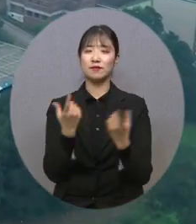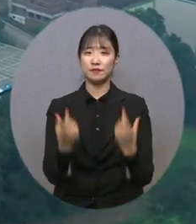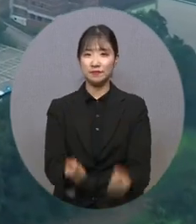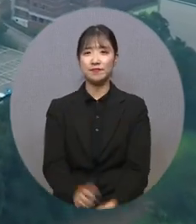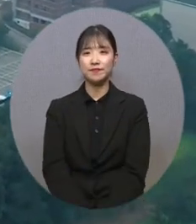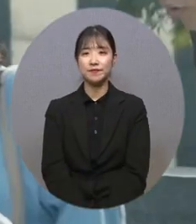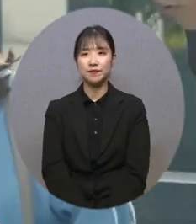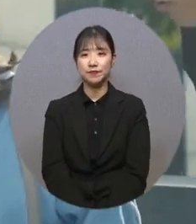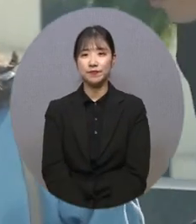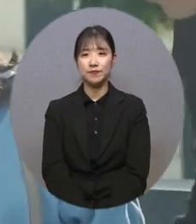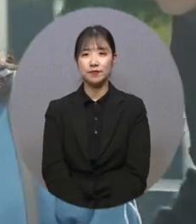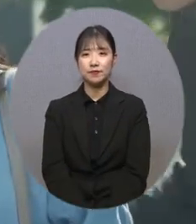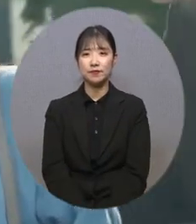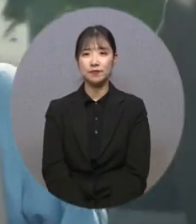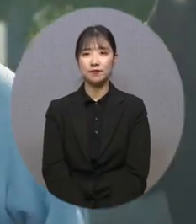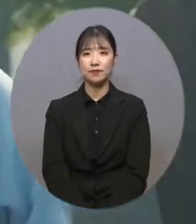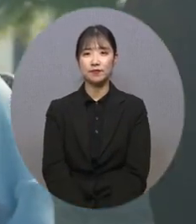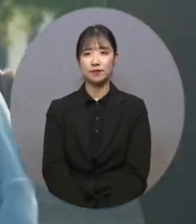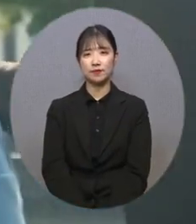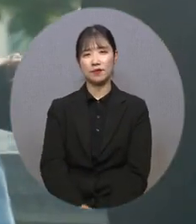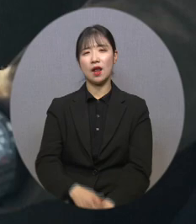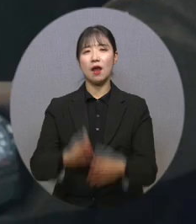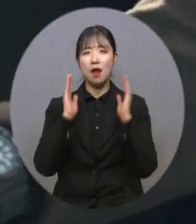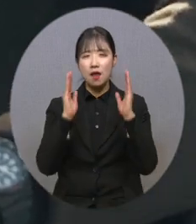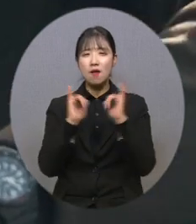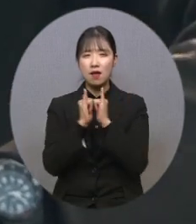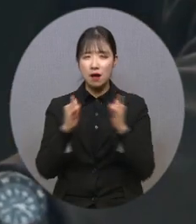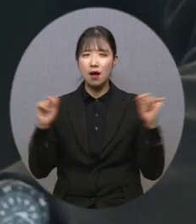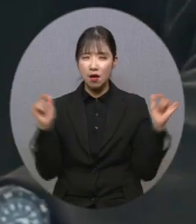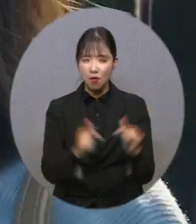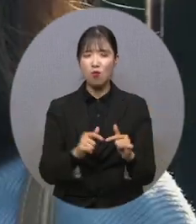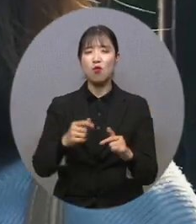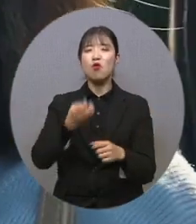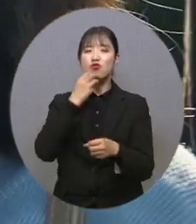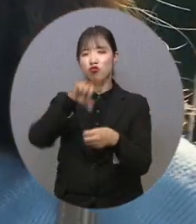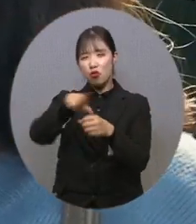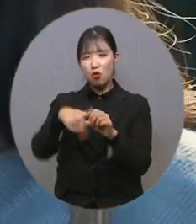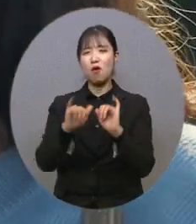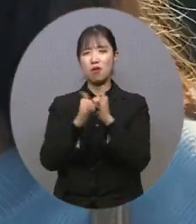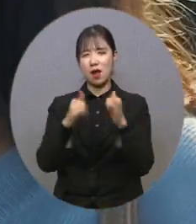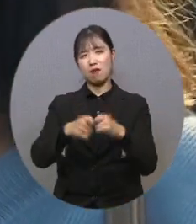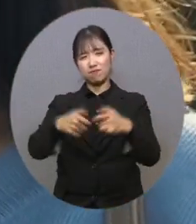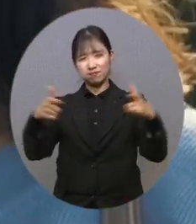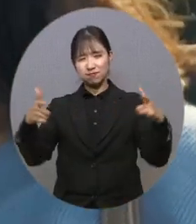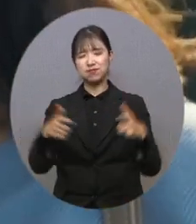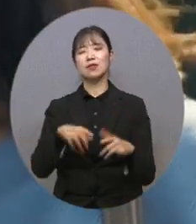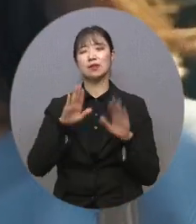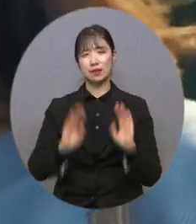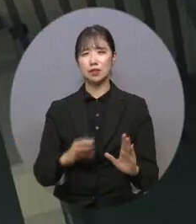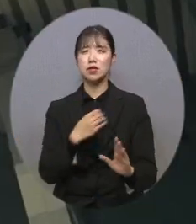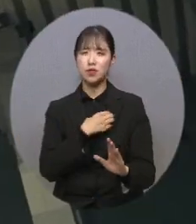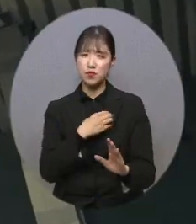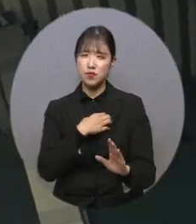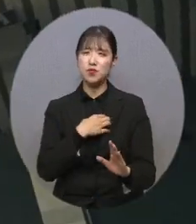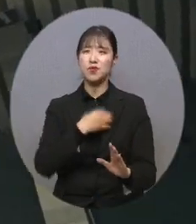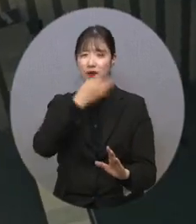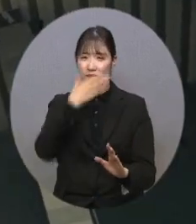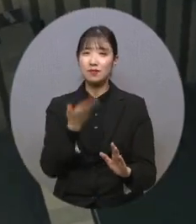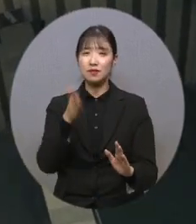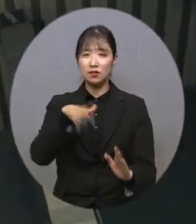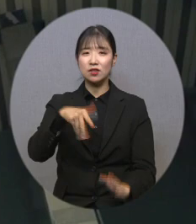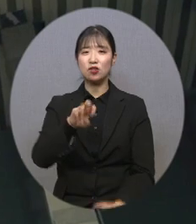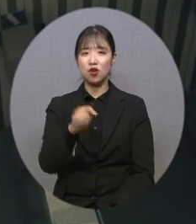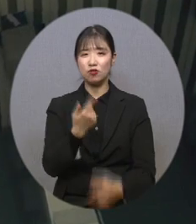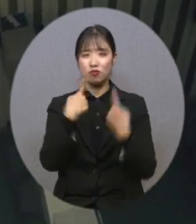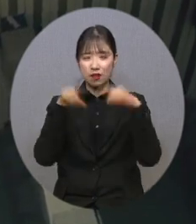중심입니다. 학령 인구 감소와 수도권 인구 집중으로 커다란 위기를 맞이하고 있다지만